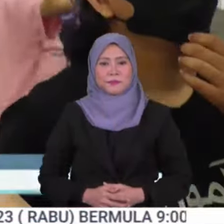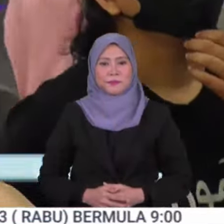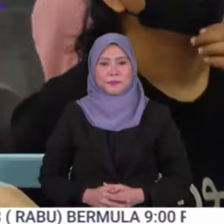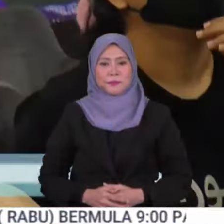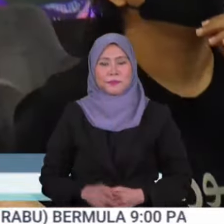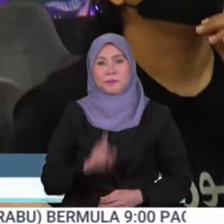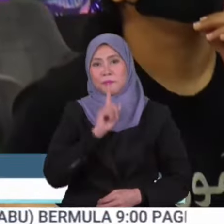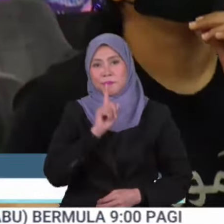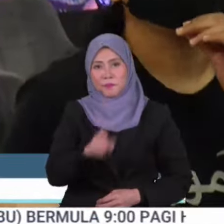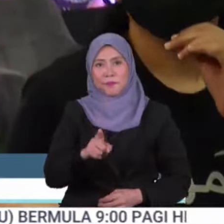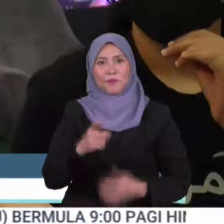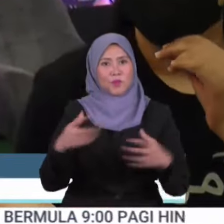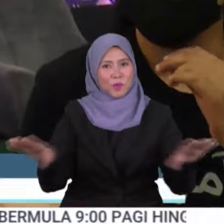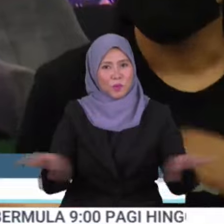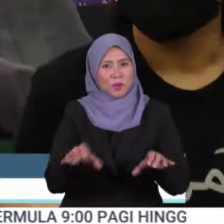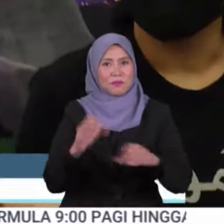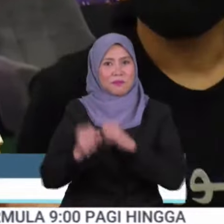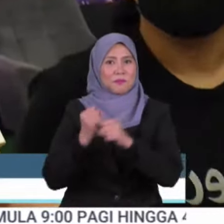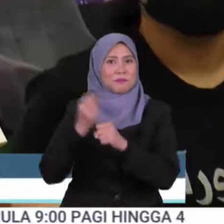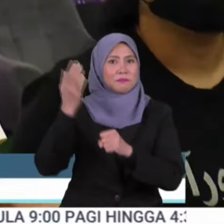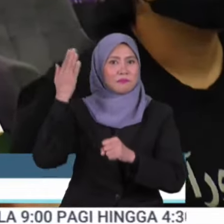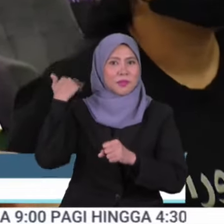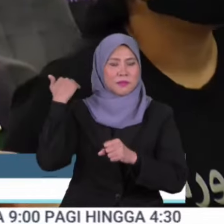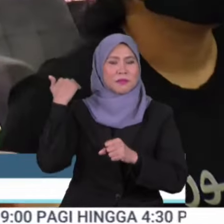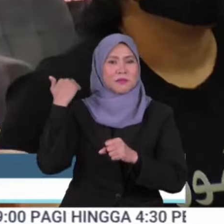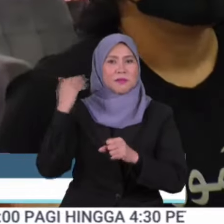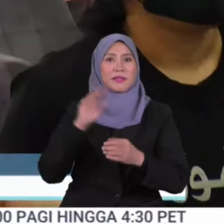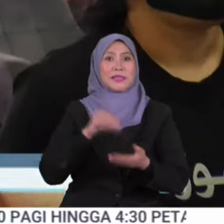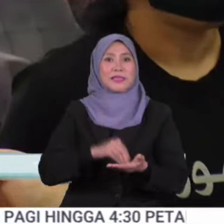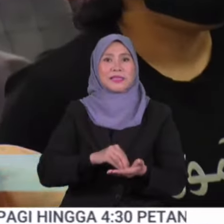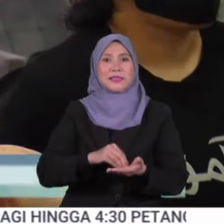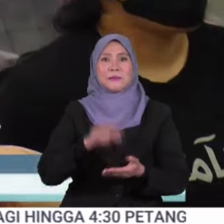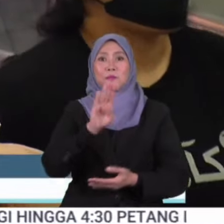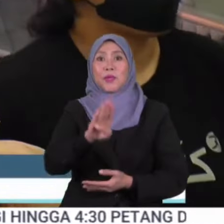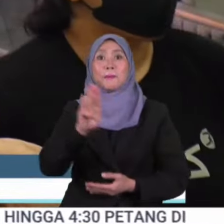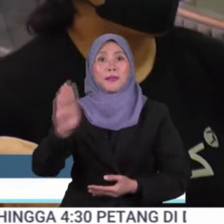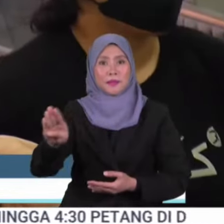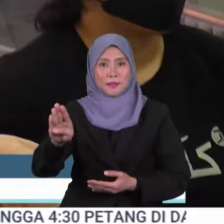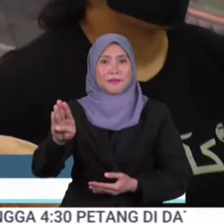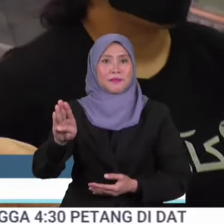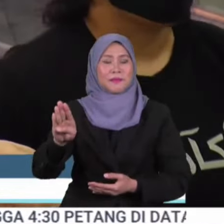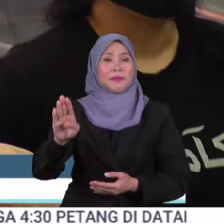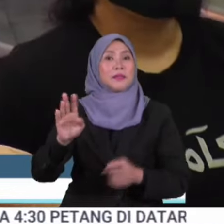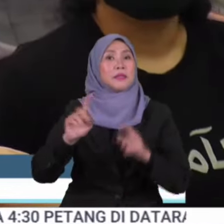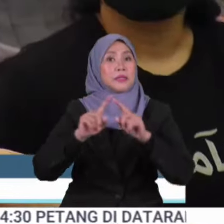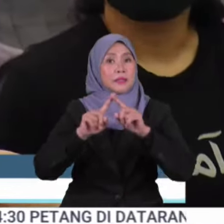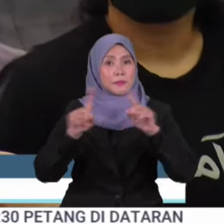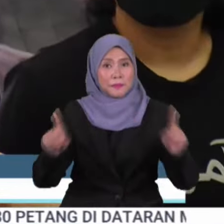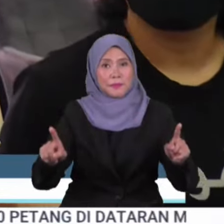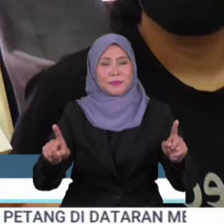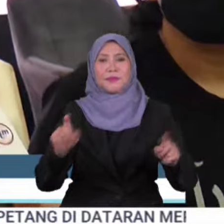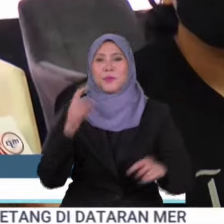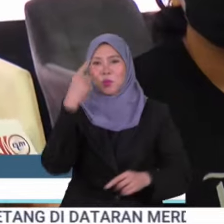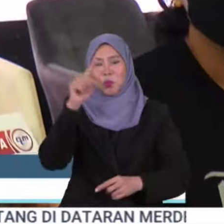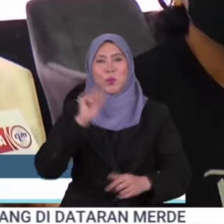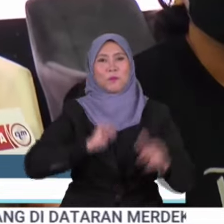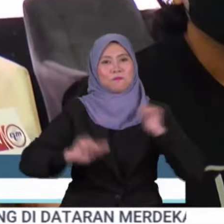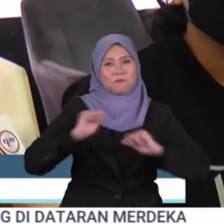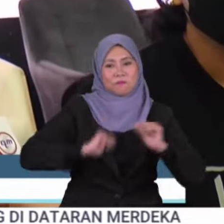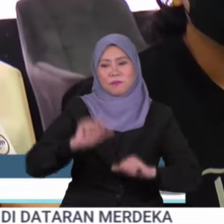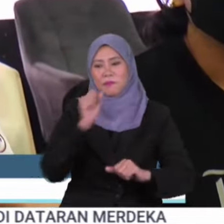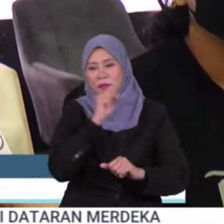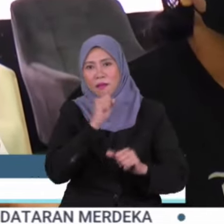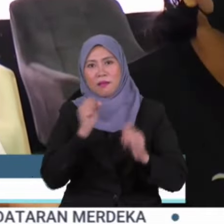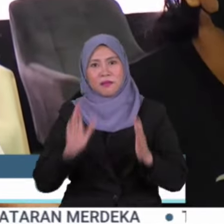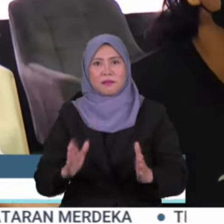Sebenarnya kita orang dah buat tahun lepas di Fahrenheit Bukit Bintang. Tapi masa tu kita hanya untuk hati-hati sajalah dan